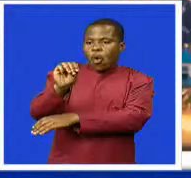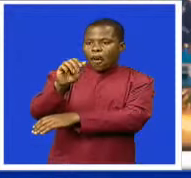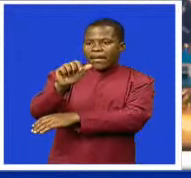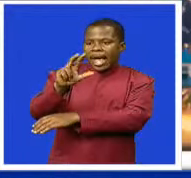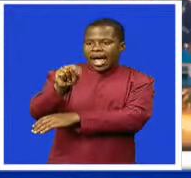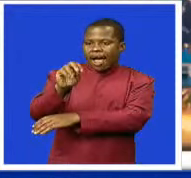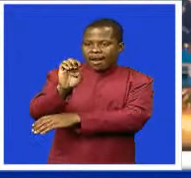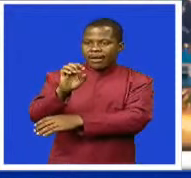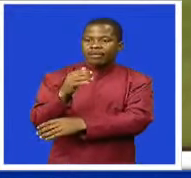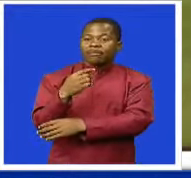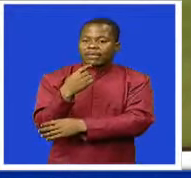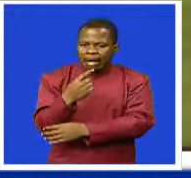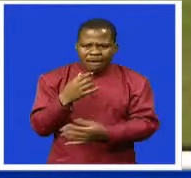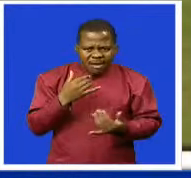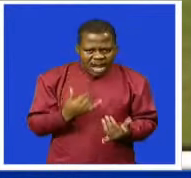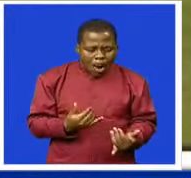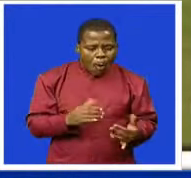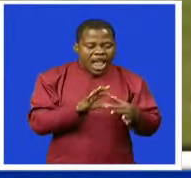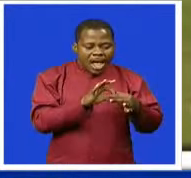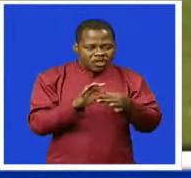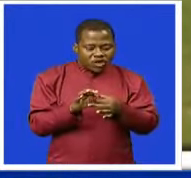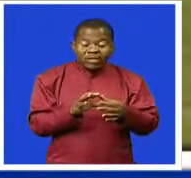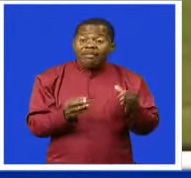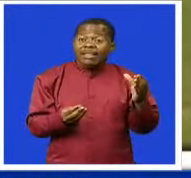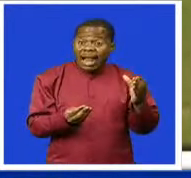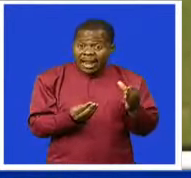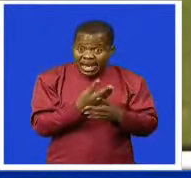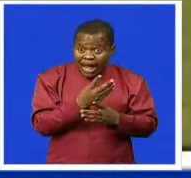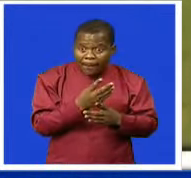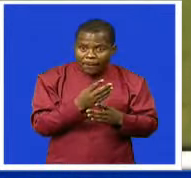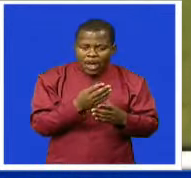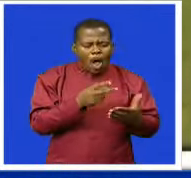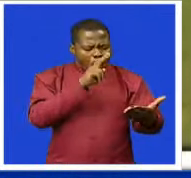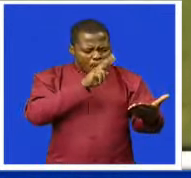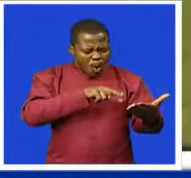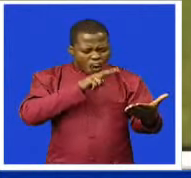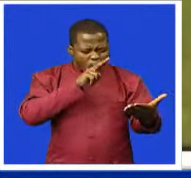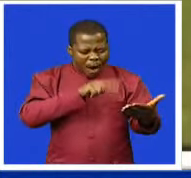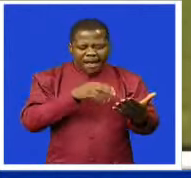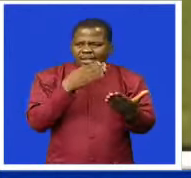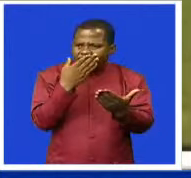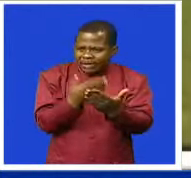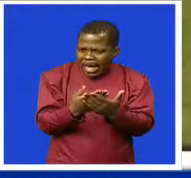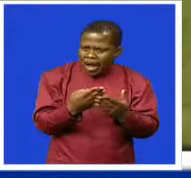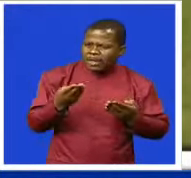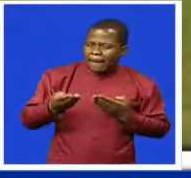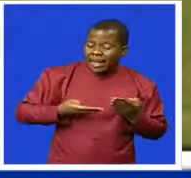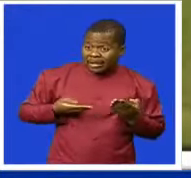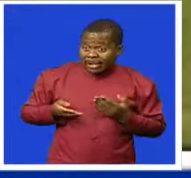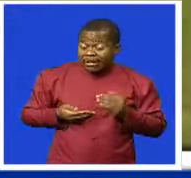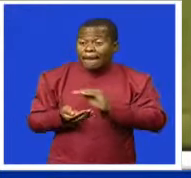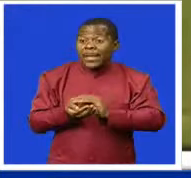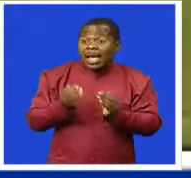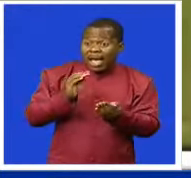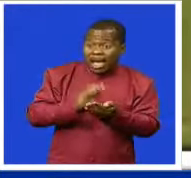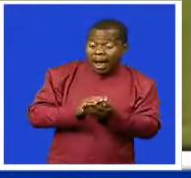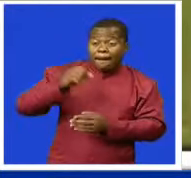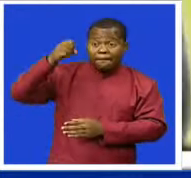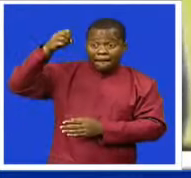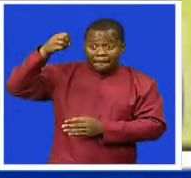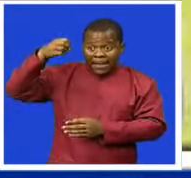ngalesicelo. Umlawuli wemandla kuleli Eswatini Energy Regulatory Authority uvakashele esifundza